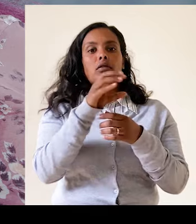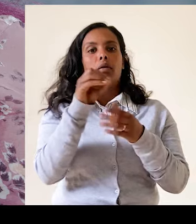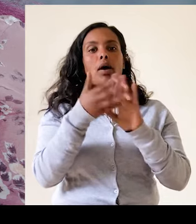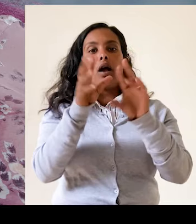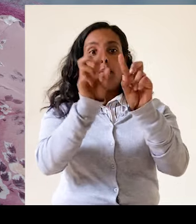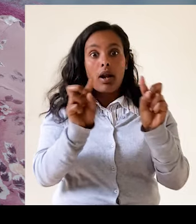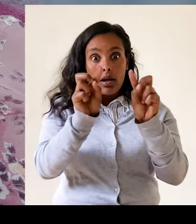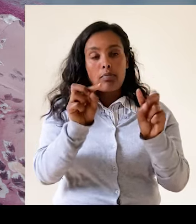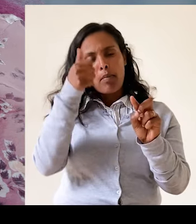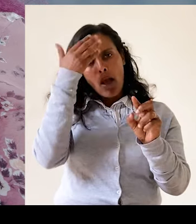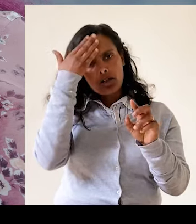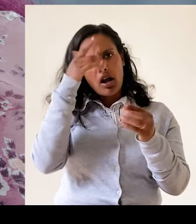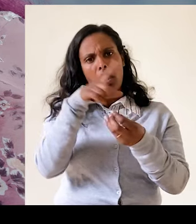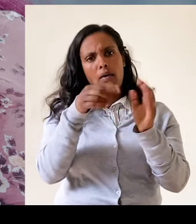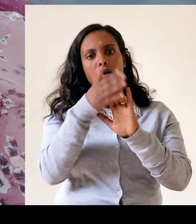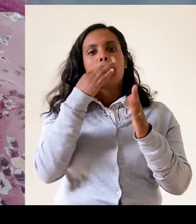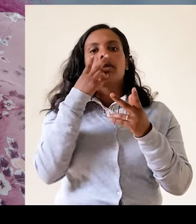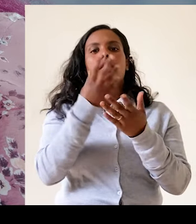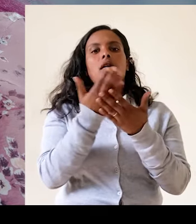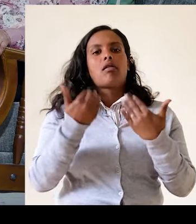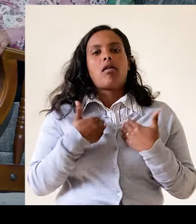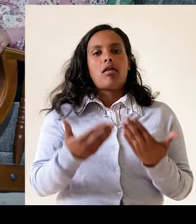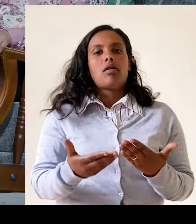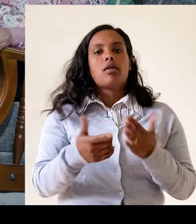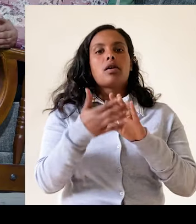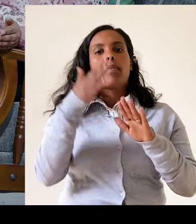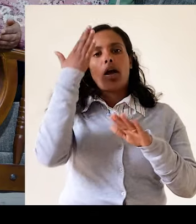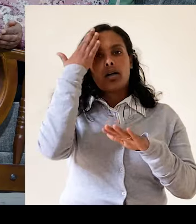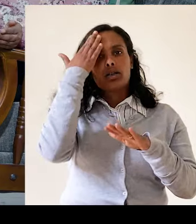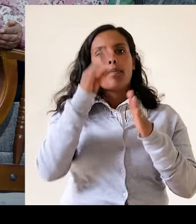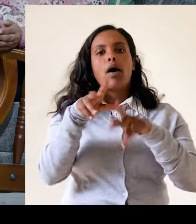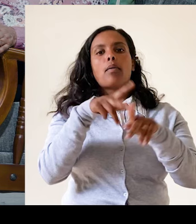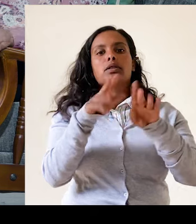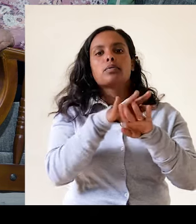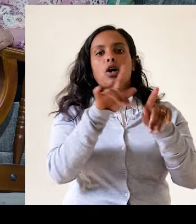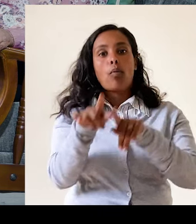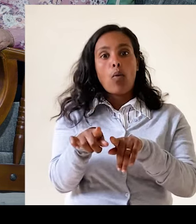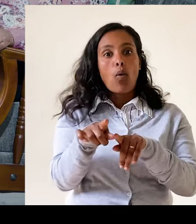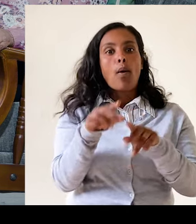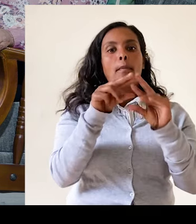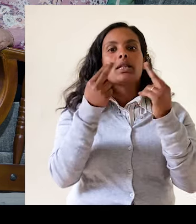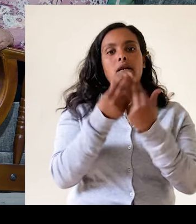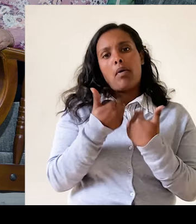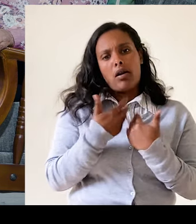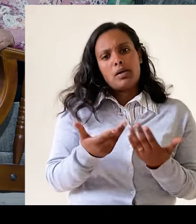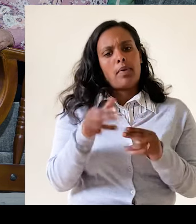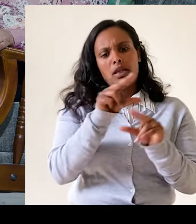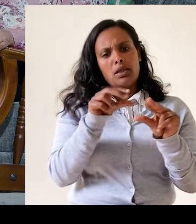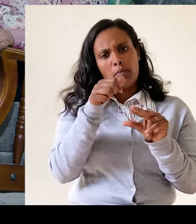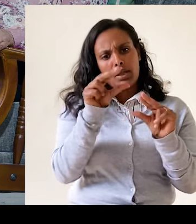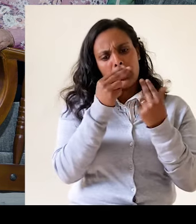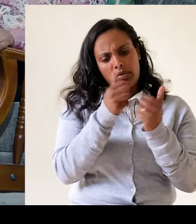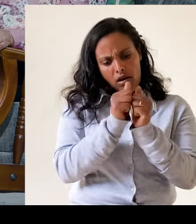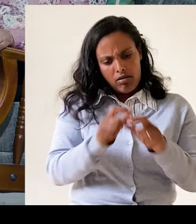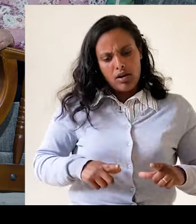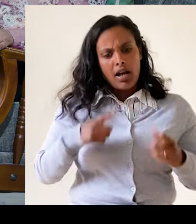እና በቀበሌሽ በሚያቅሽ አካባቢ ይታይ ትባያለሽ። የሚያቅሽ ማህበረሰብ ደግሞ ቤተሰብ አለሽ፣ ቤተሰብሽ ጋ